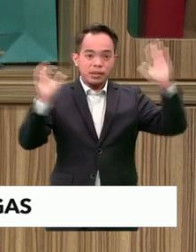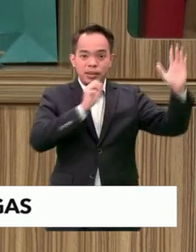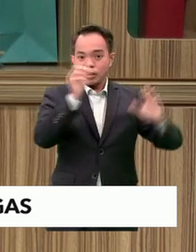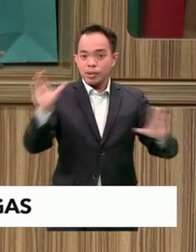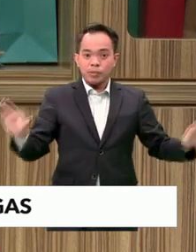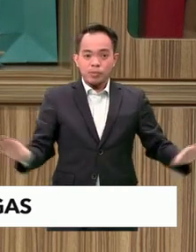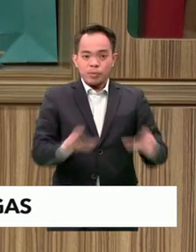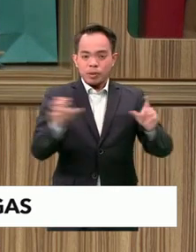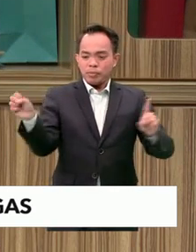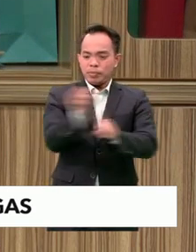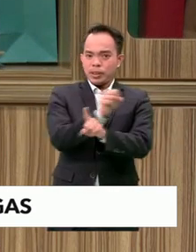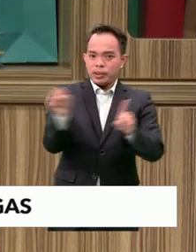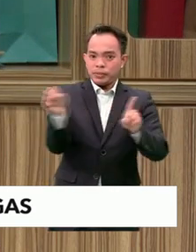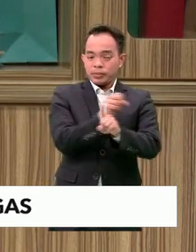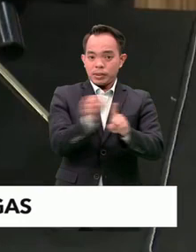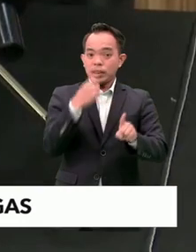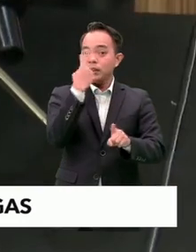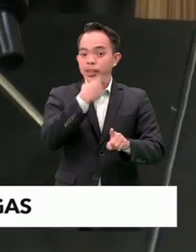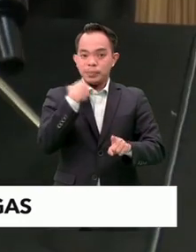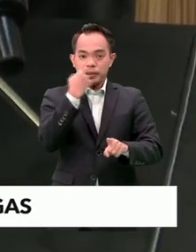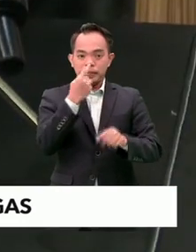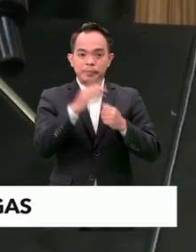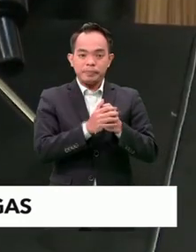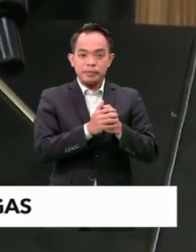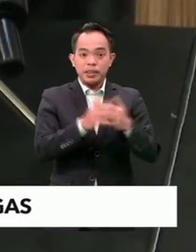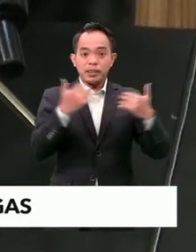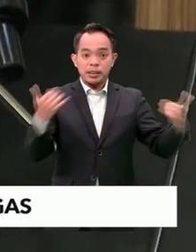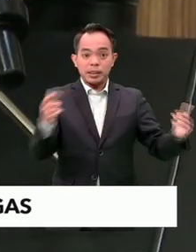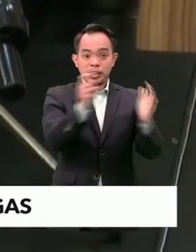melakukan penderaan kepada siapapun. Dan ketika ini